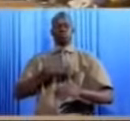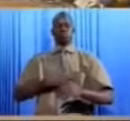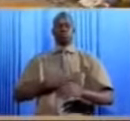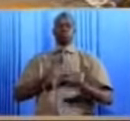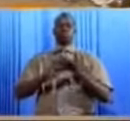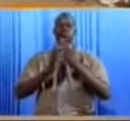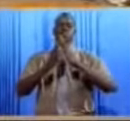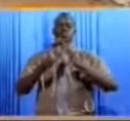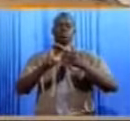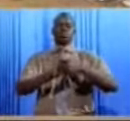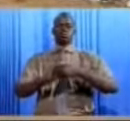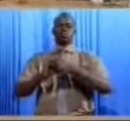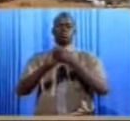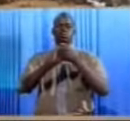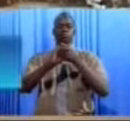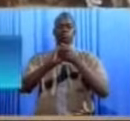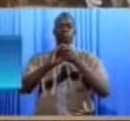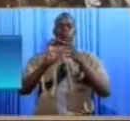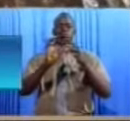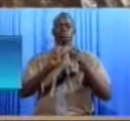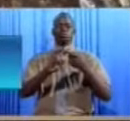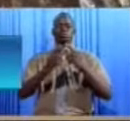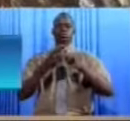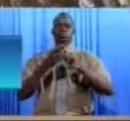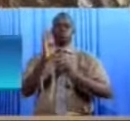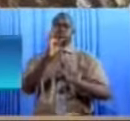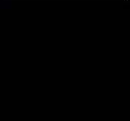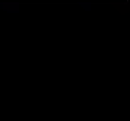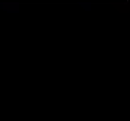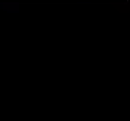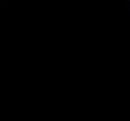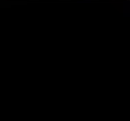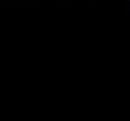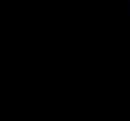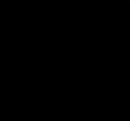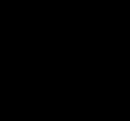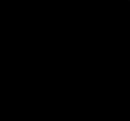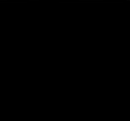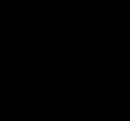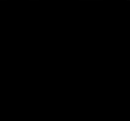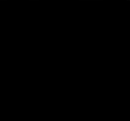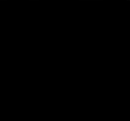y ait la paix la solidarité et la cohésion burkina faso pour que tout